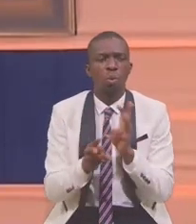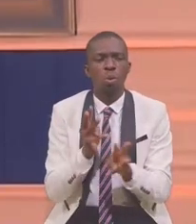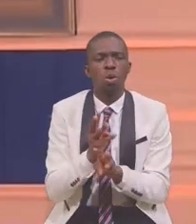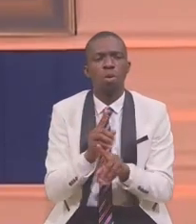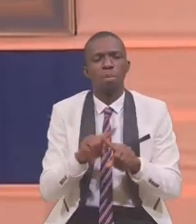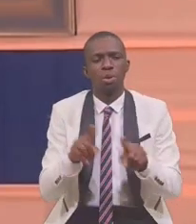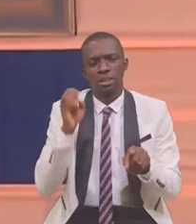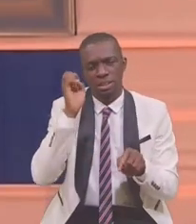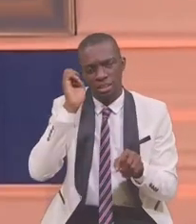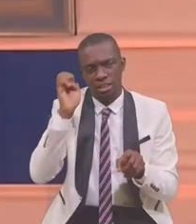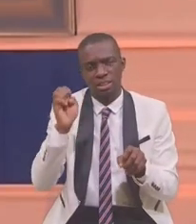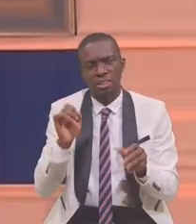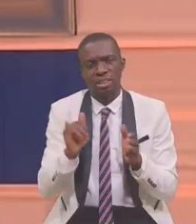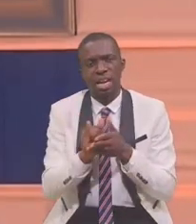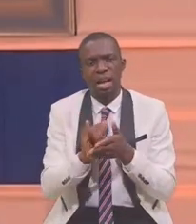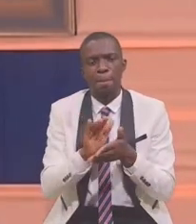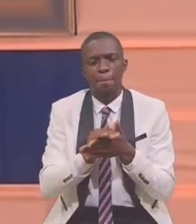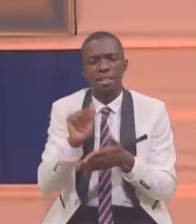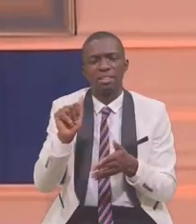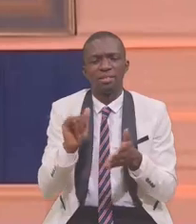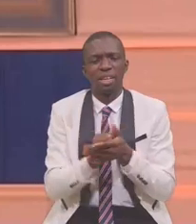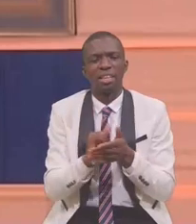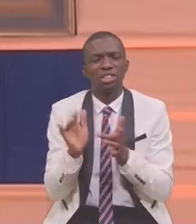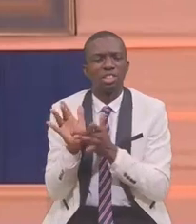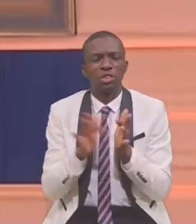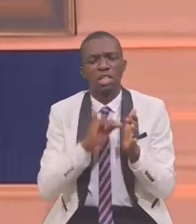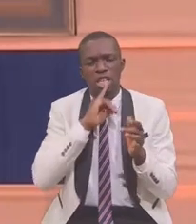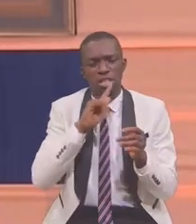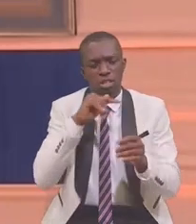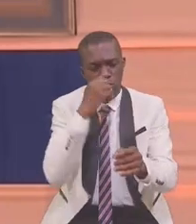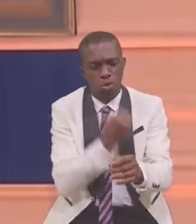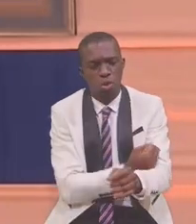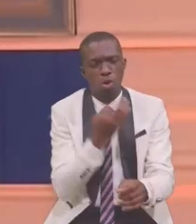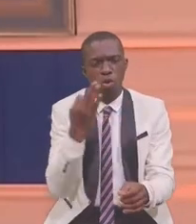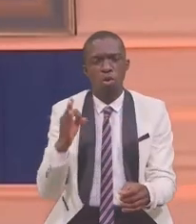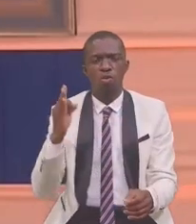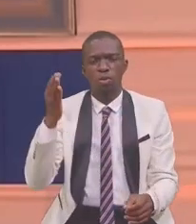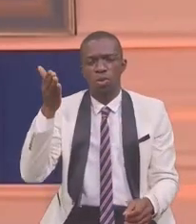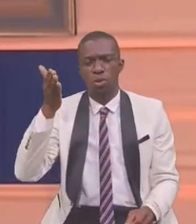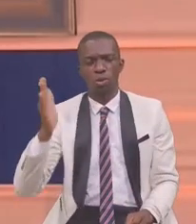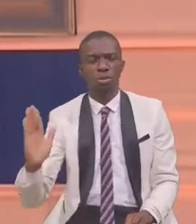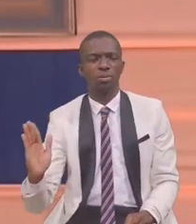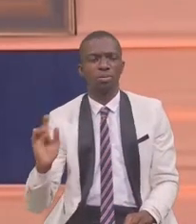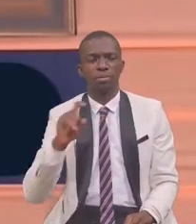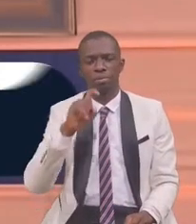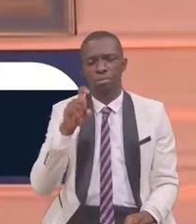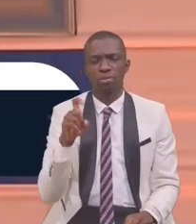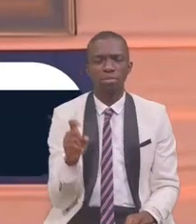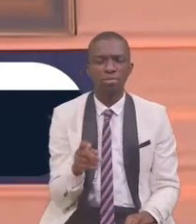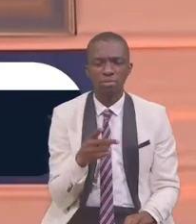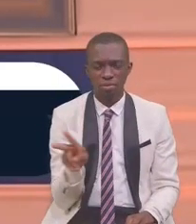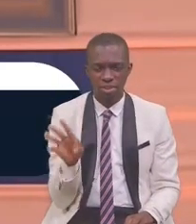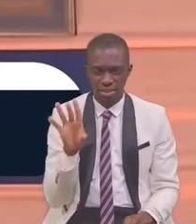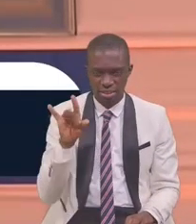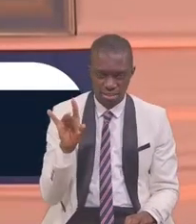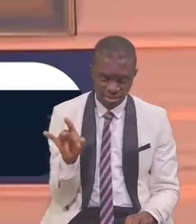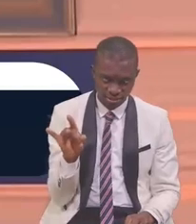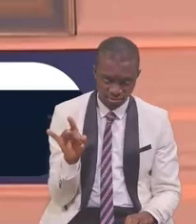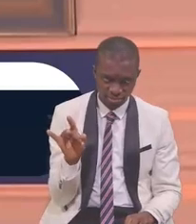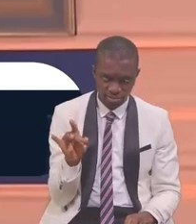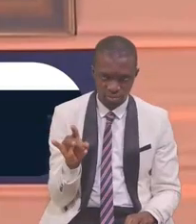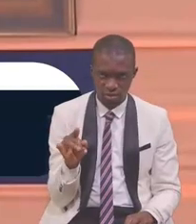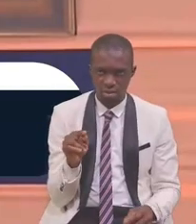le Fils de Dieu. Voilà le verset 18, vous devez souligner ça dans votre Bible. Verset 18. Qu'est-ce que